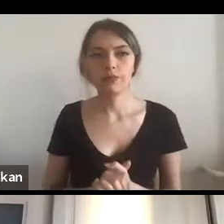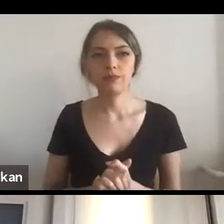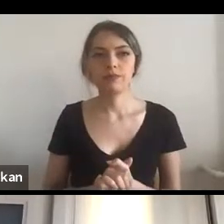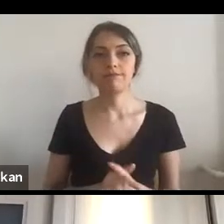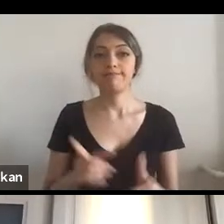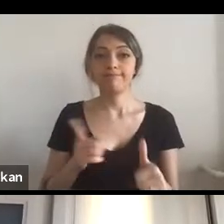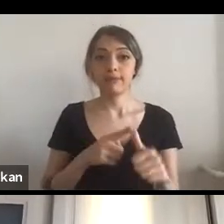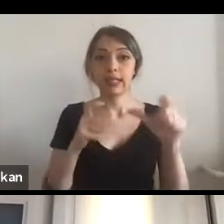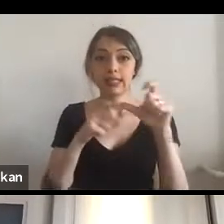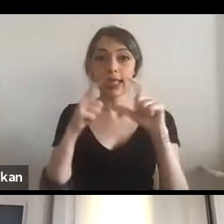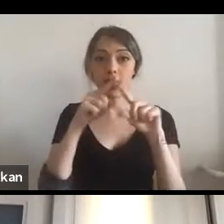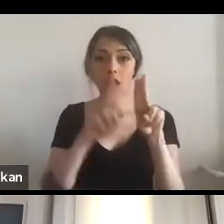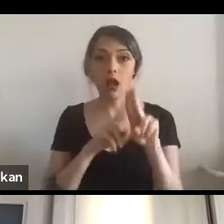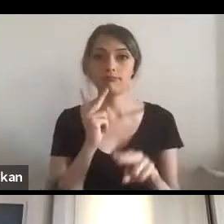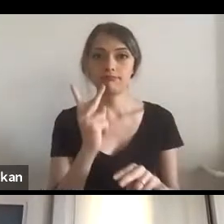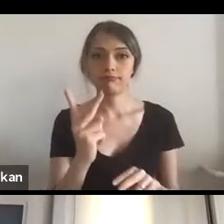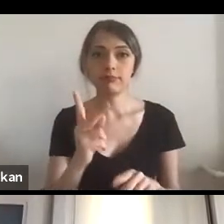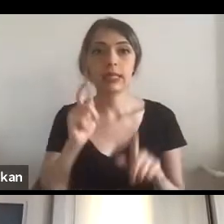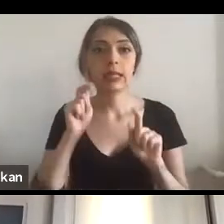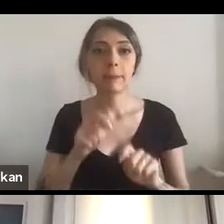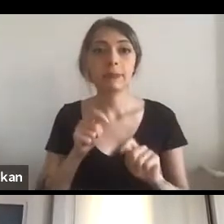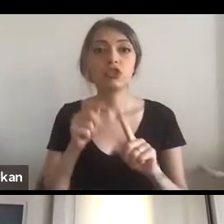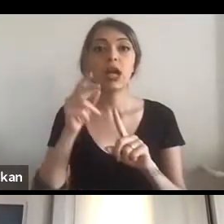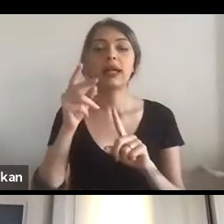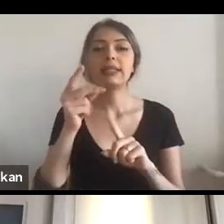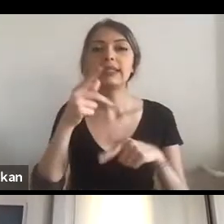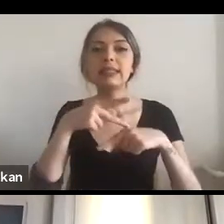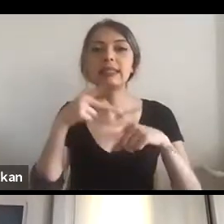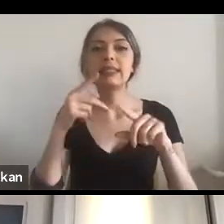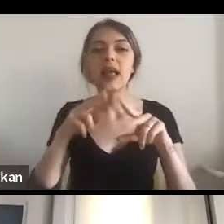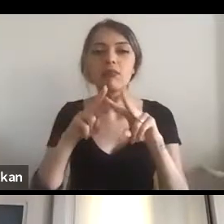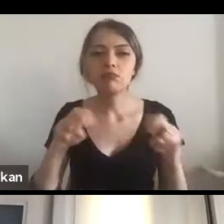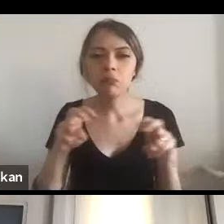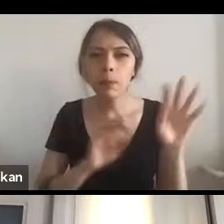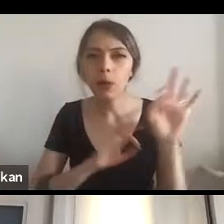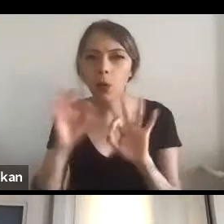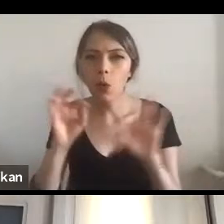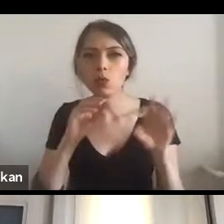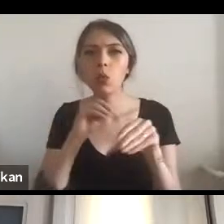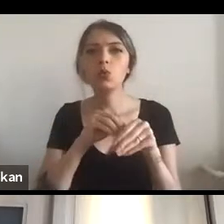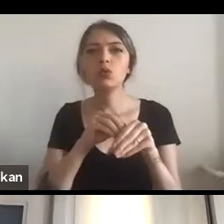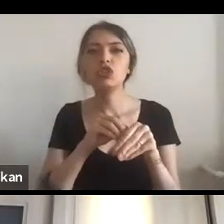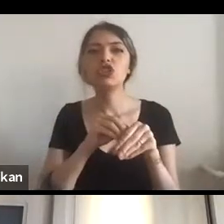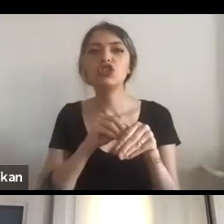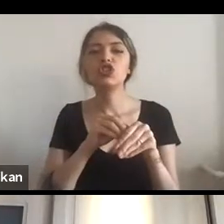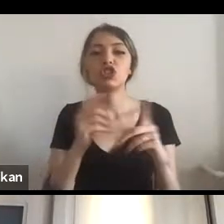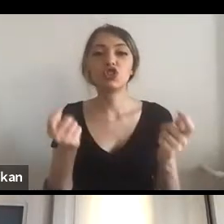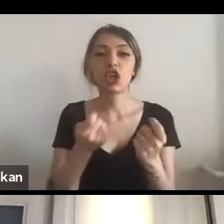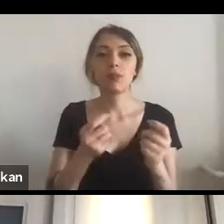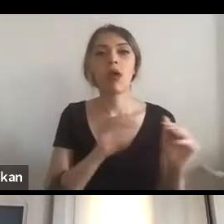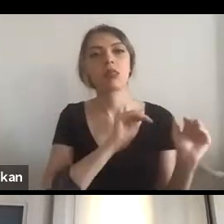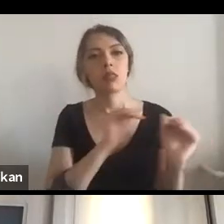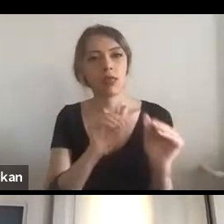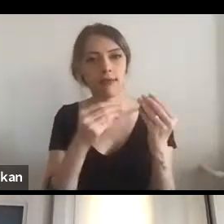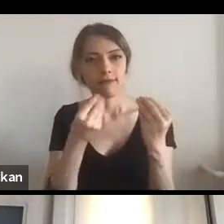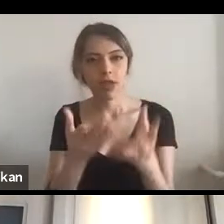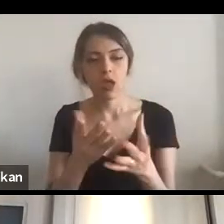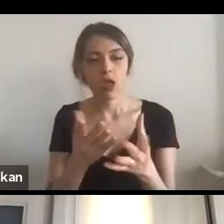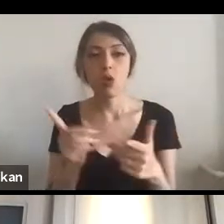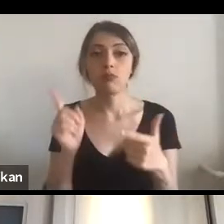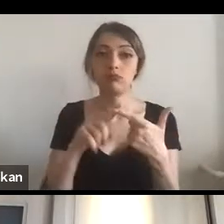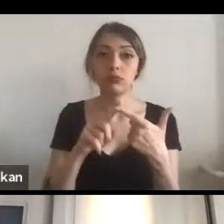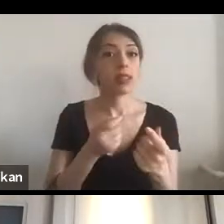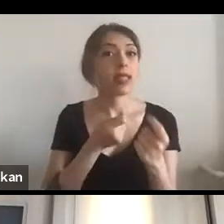doğrudan sivil toplum örgütlerine yapacakları izleme çalışmaları için destek vermekken bir diğeri örneğin